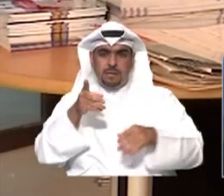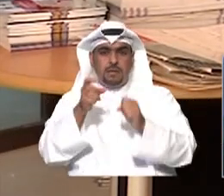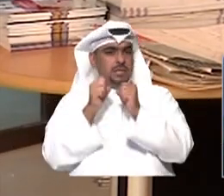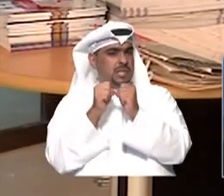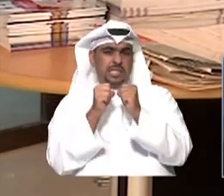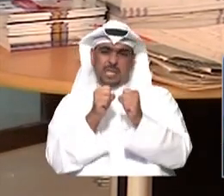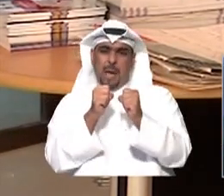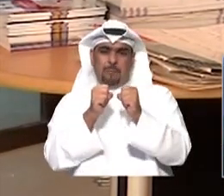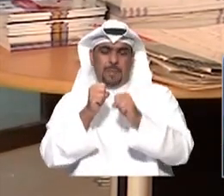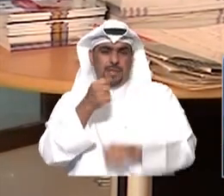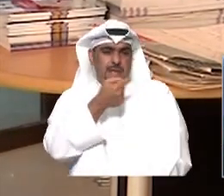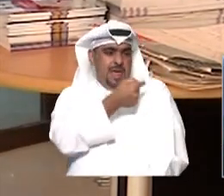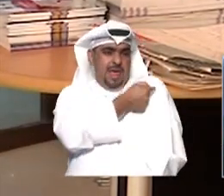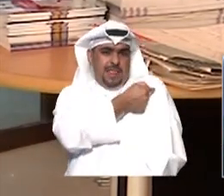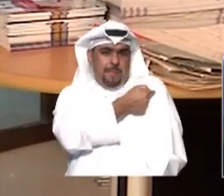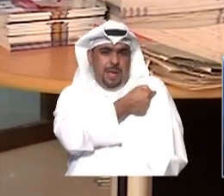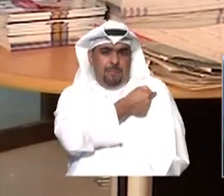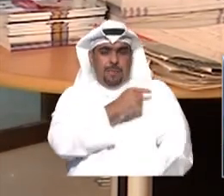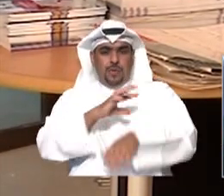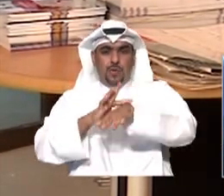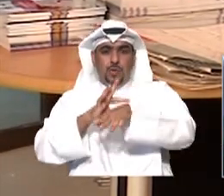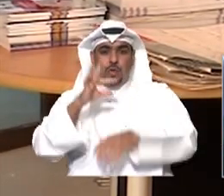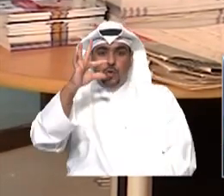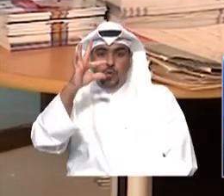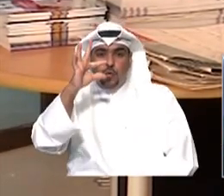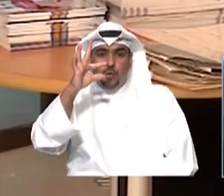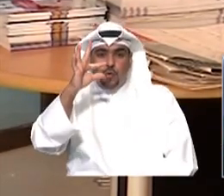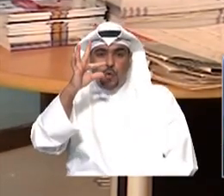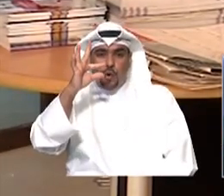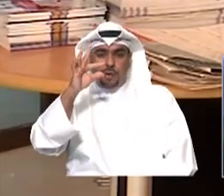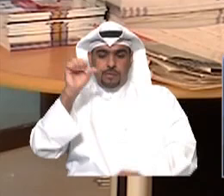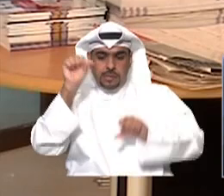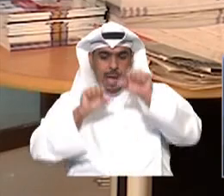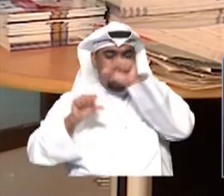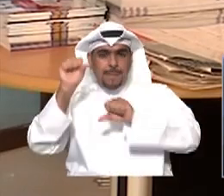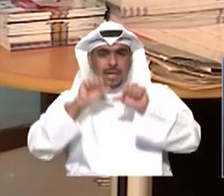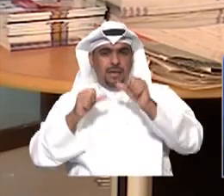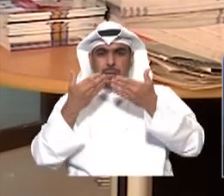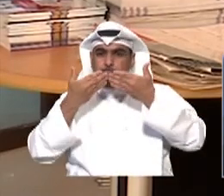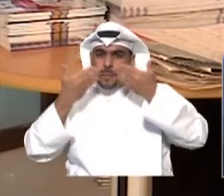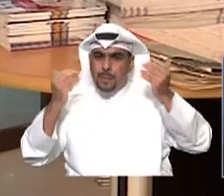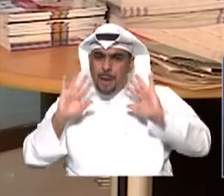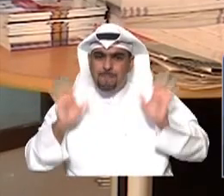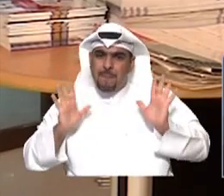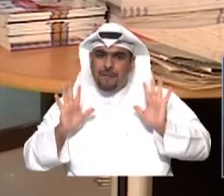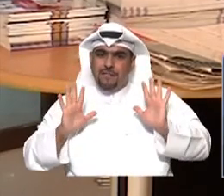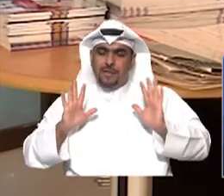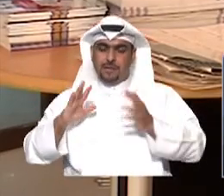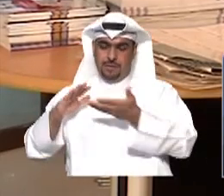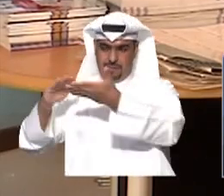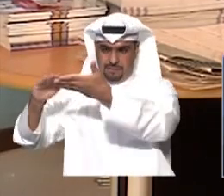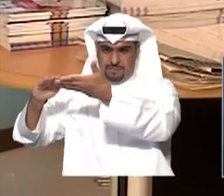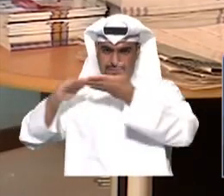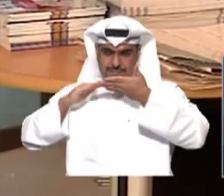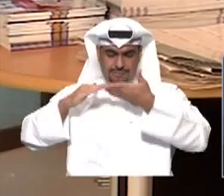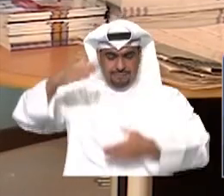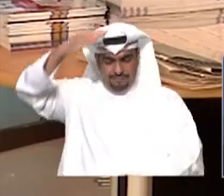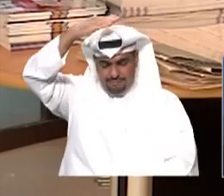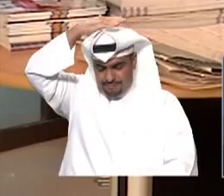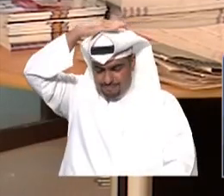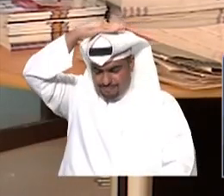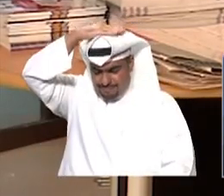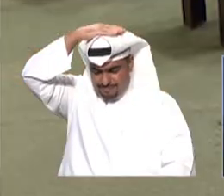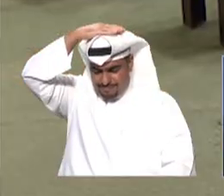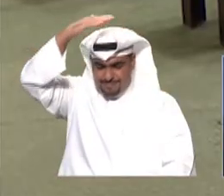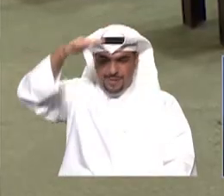المتعاونة معه في الكويت. وحقيقة في هذا المقام يعني سرنا أن نشكر الكويت ممثلة في أميرها وفي حكومتها